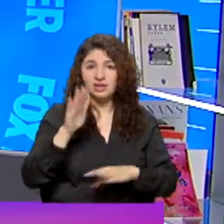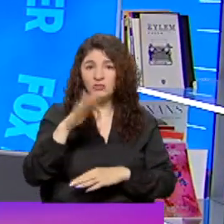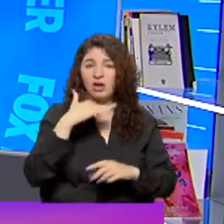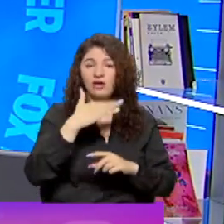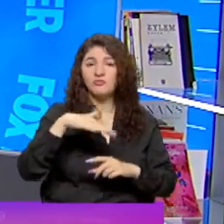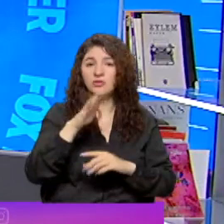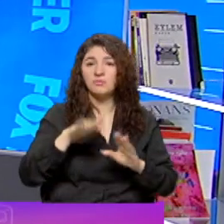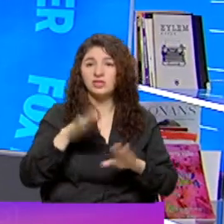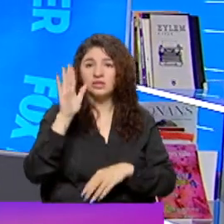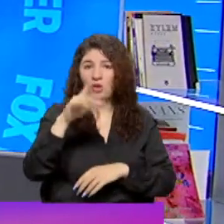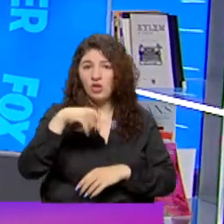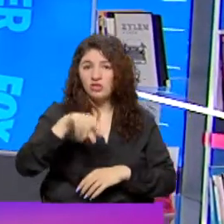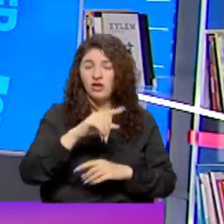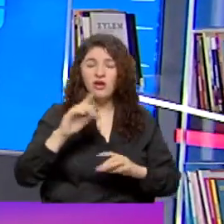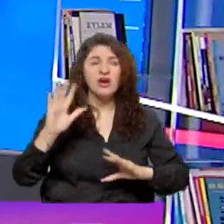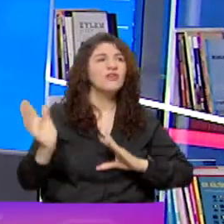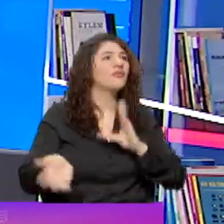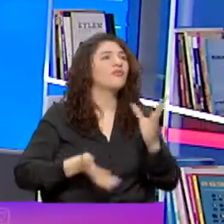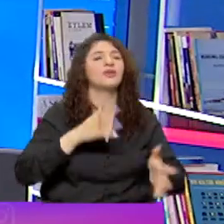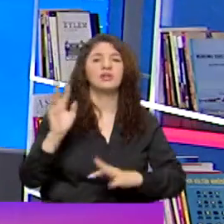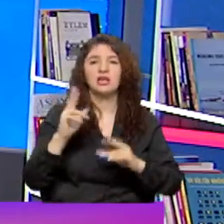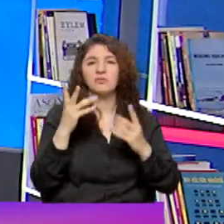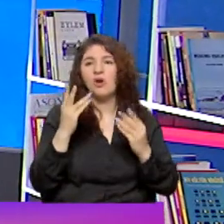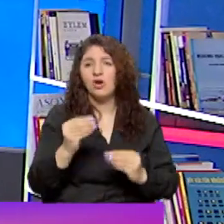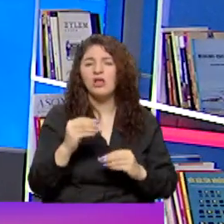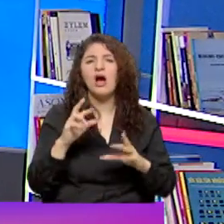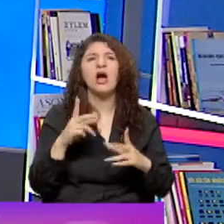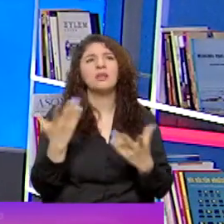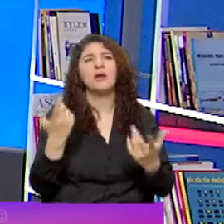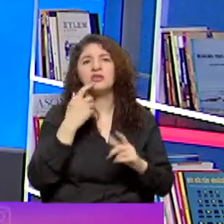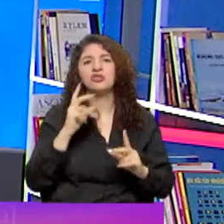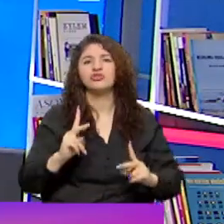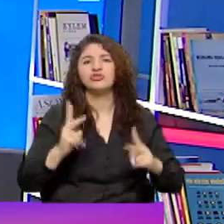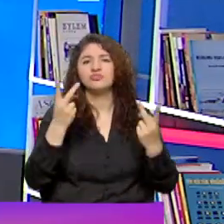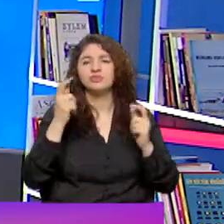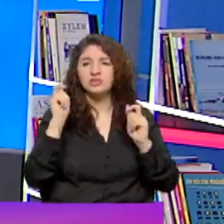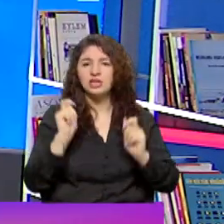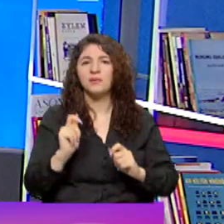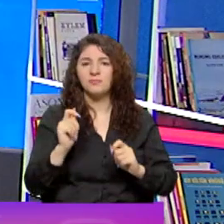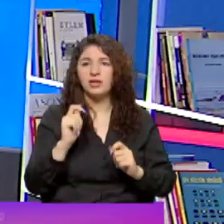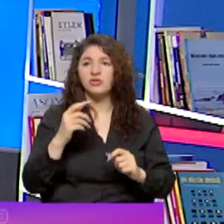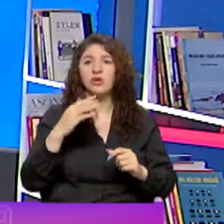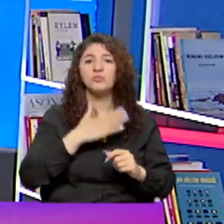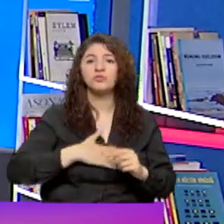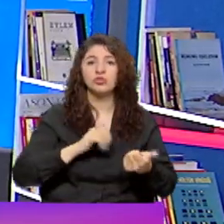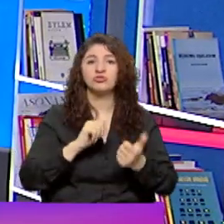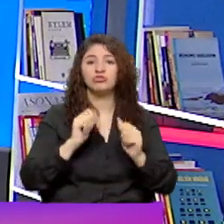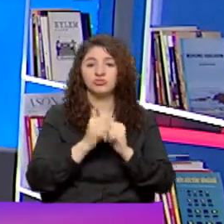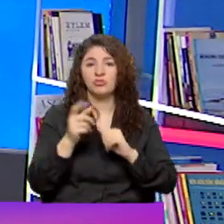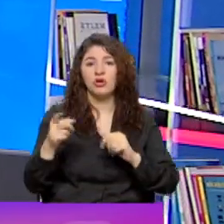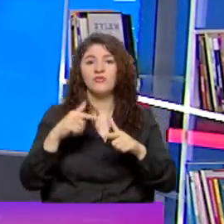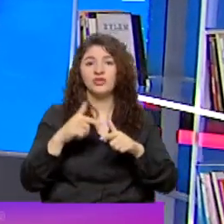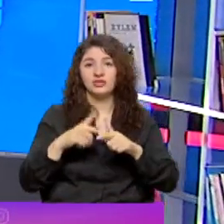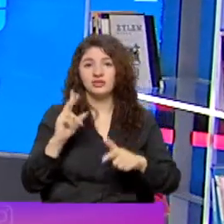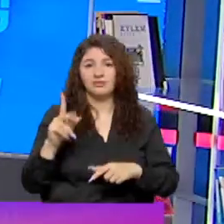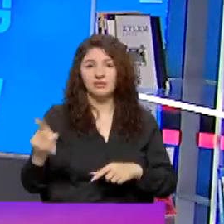Avrupa'daki basketbolda Fırtınalar estiren adeta yılın sürprizi gerçekleştiren Frutti Bursaspor